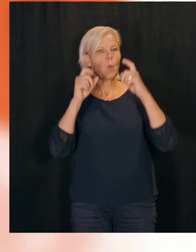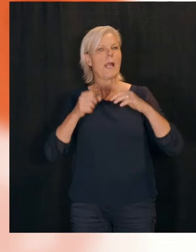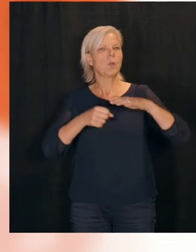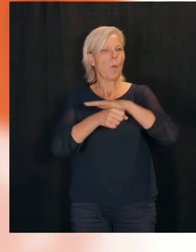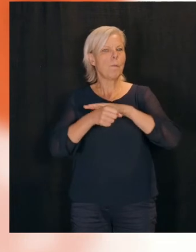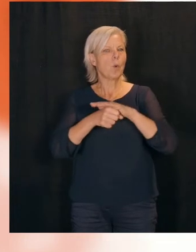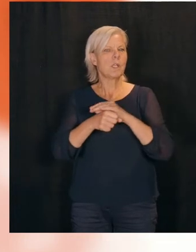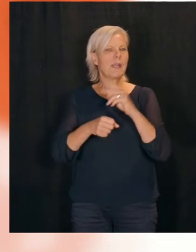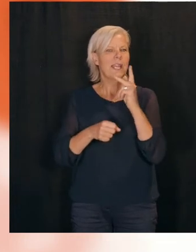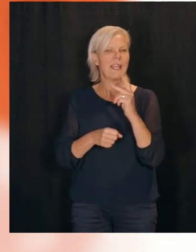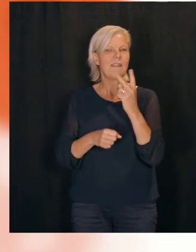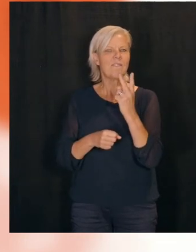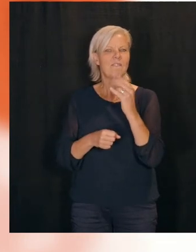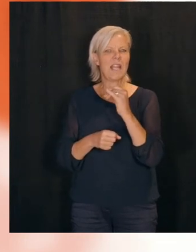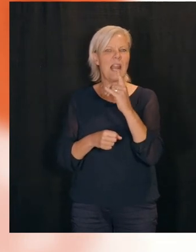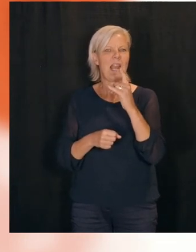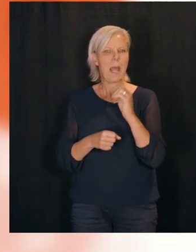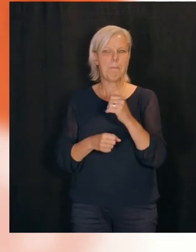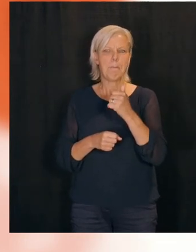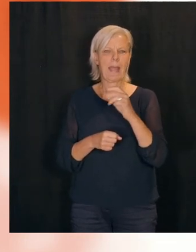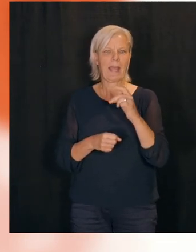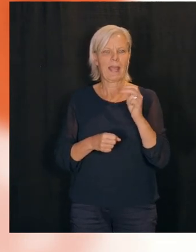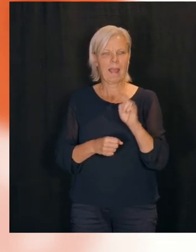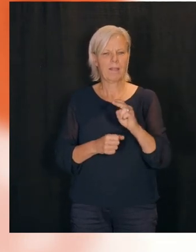heter Kvillebäcken. Det är